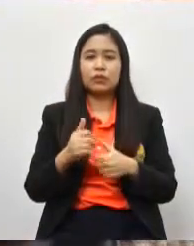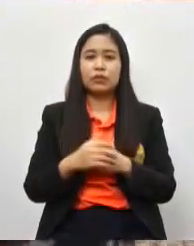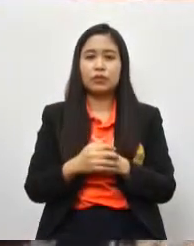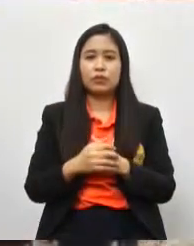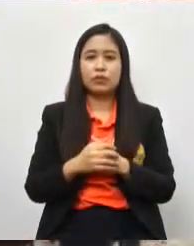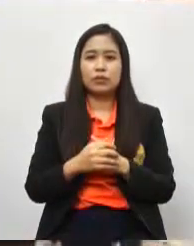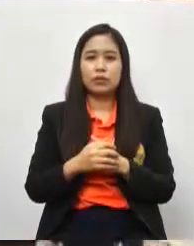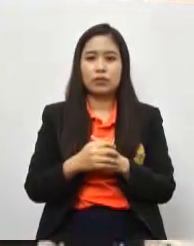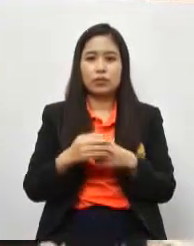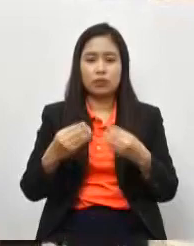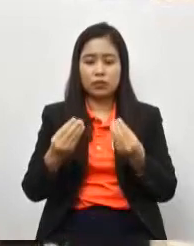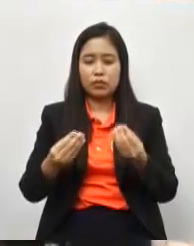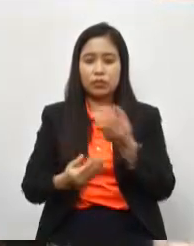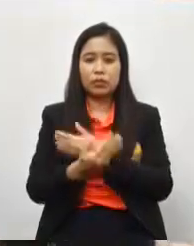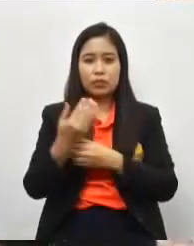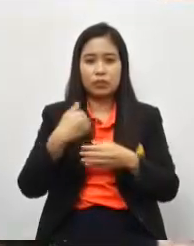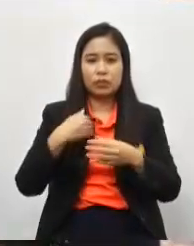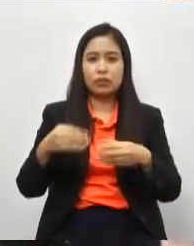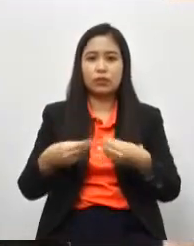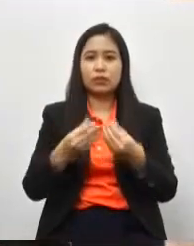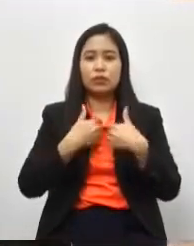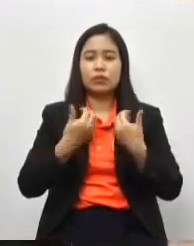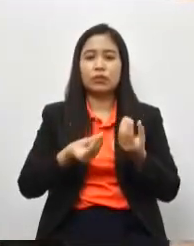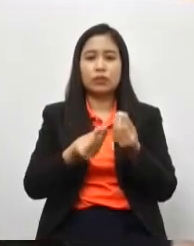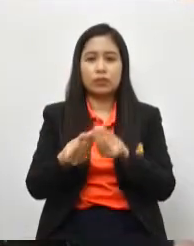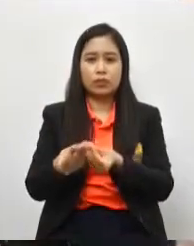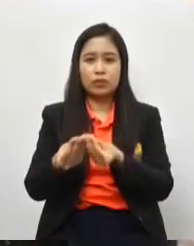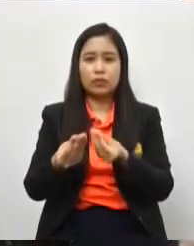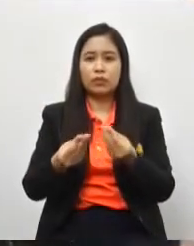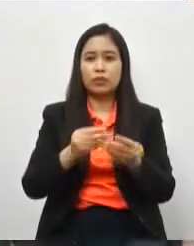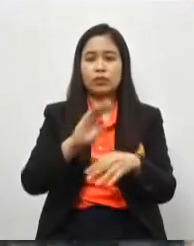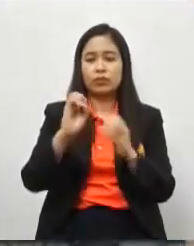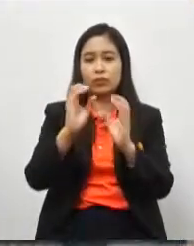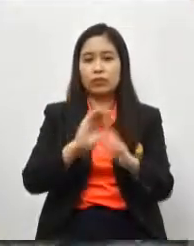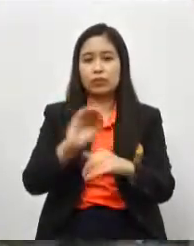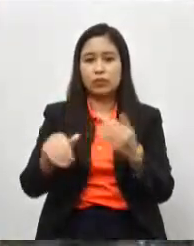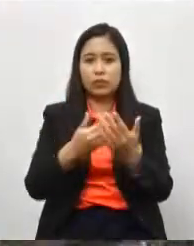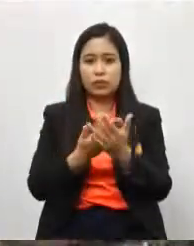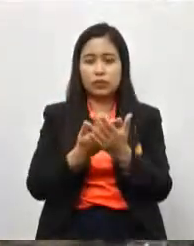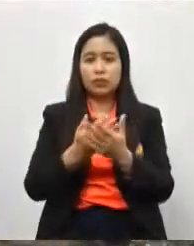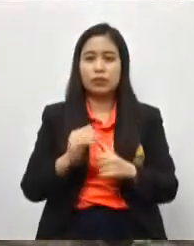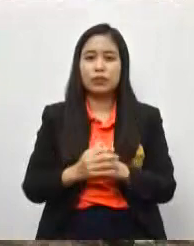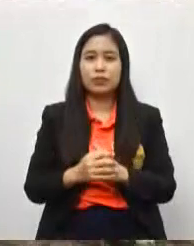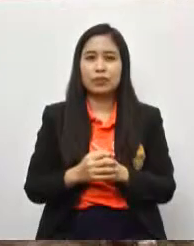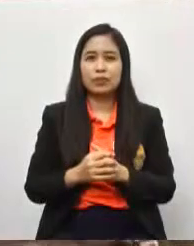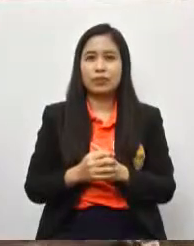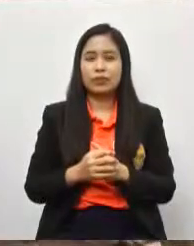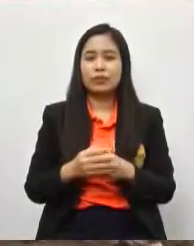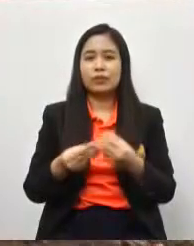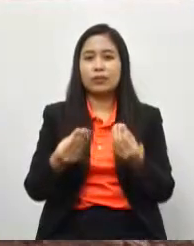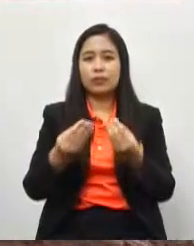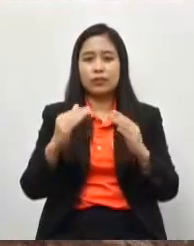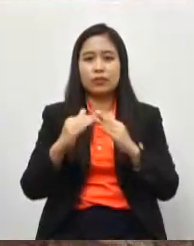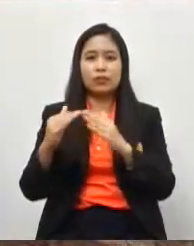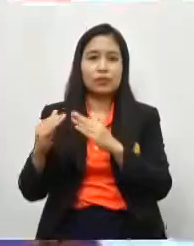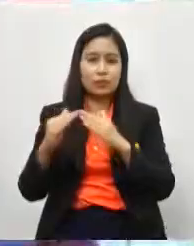มีโอกาสส่งความสุขแบบนี้ให้กับคนอื่นเหมือนกับที่ทุกท่านได้มอบให้ห